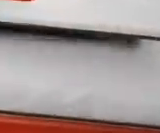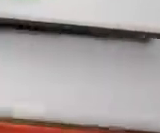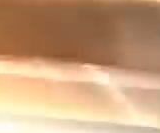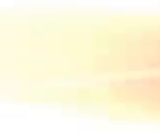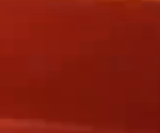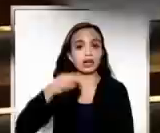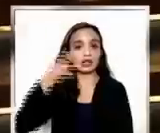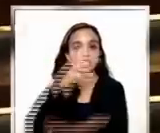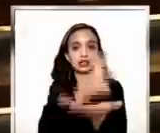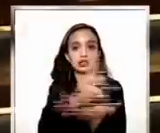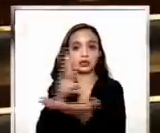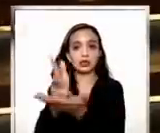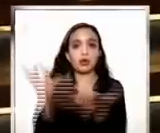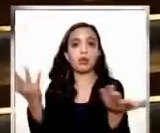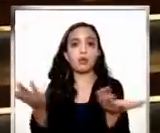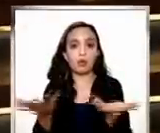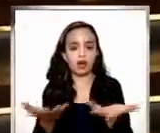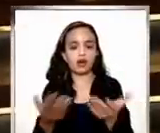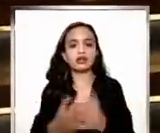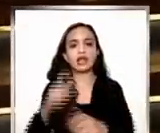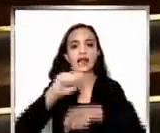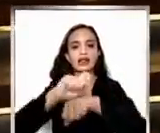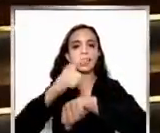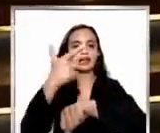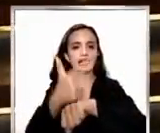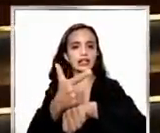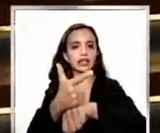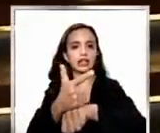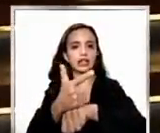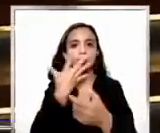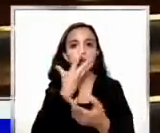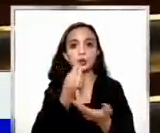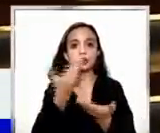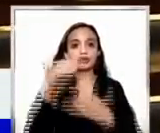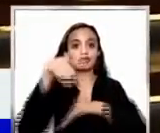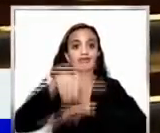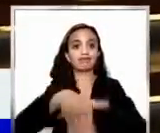ng Taguig. Nandun po live ngayong gabi si Tina Pangariban Perez. Tina?